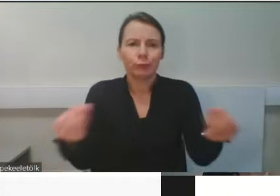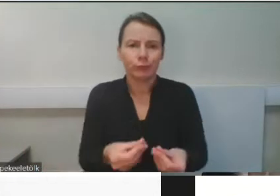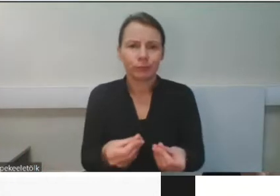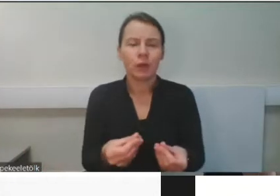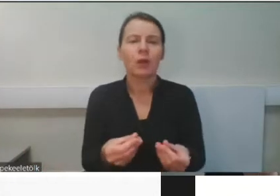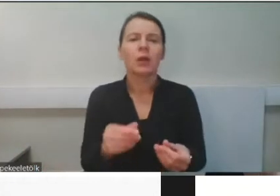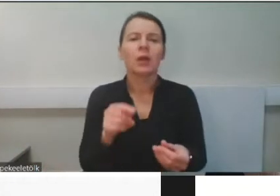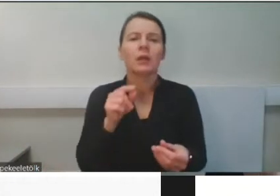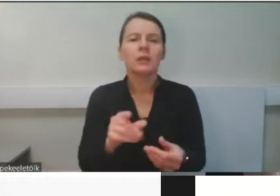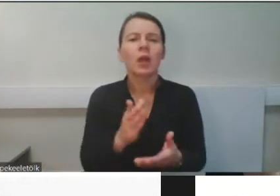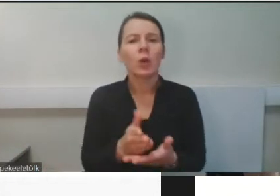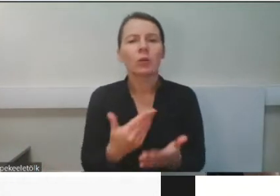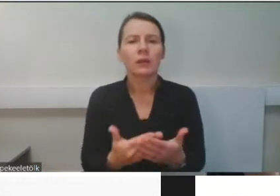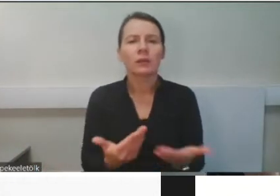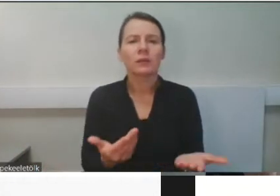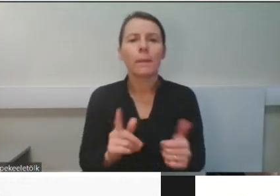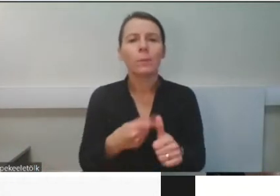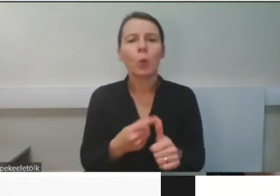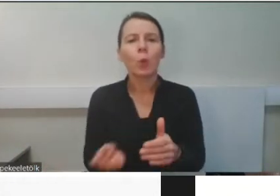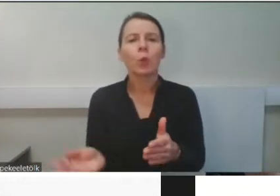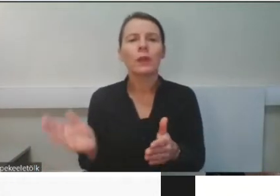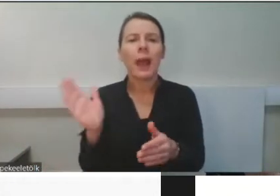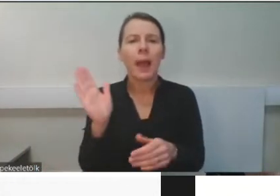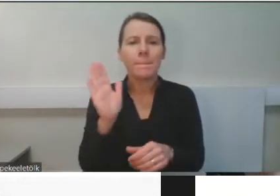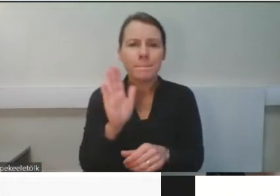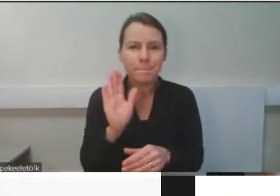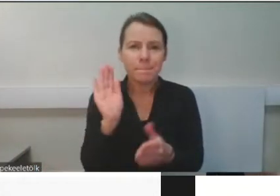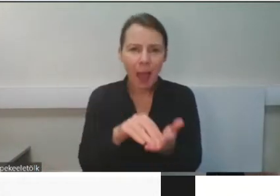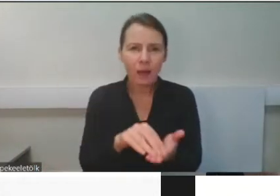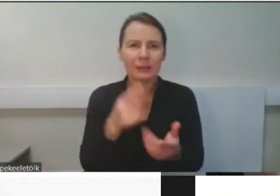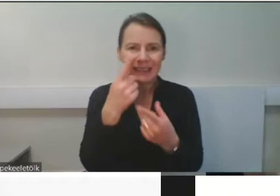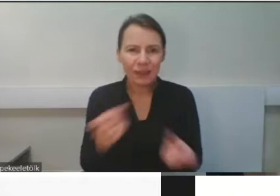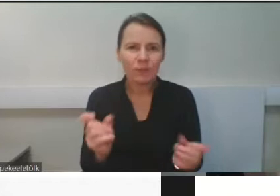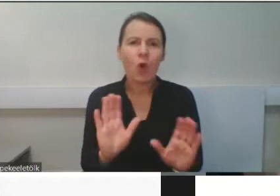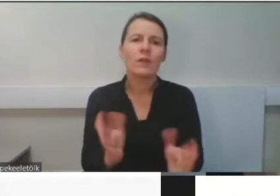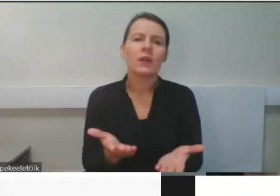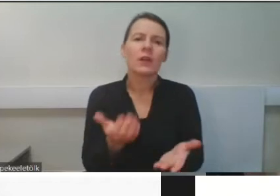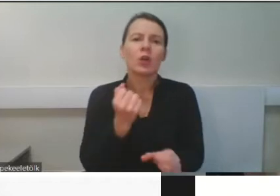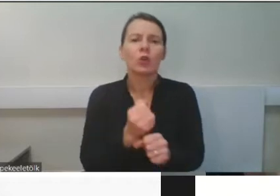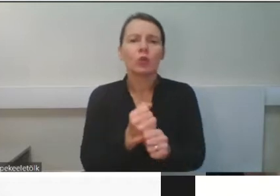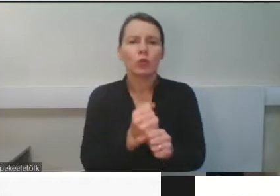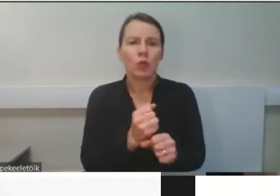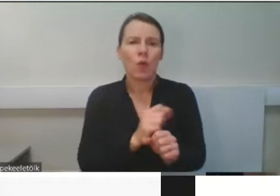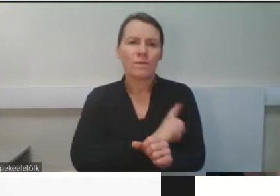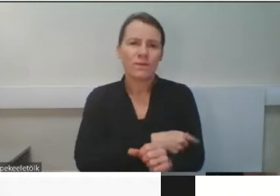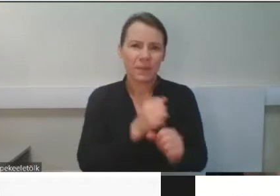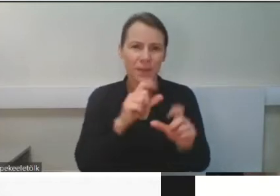seisund ja puudega inimesed. Et tervise seisundi all on siis näiteks terve elatud eluaastad,